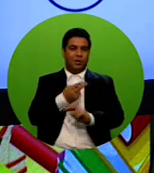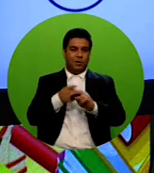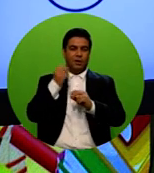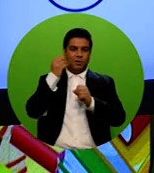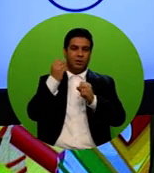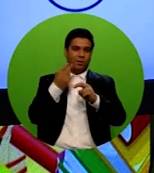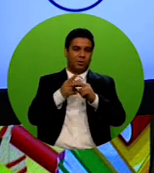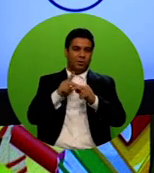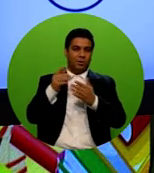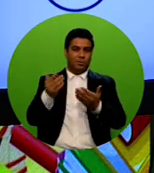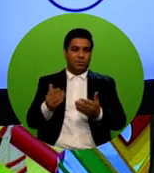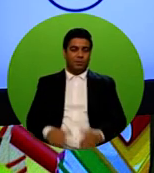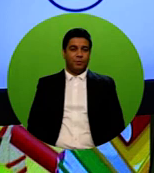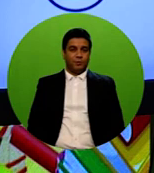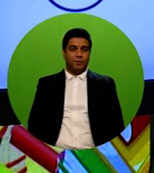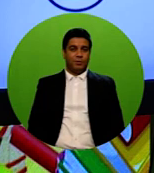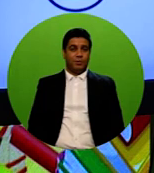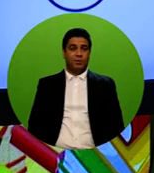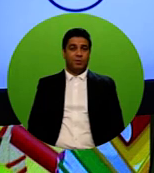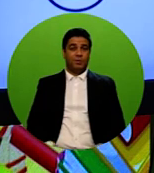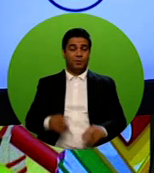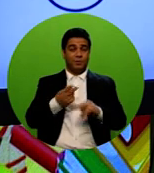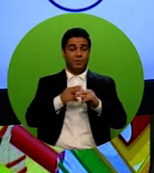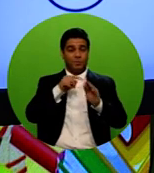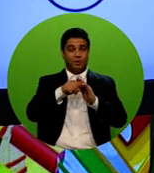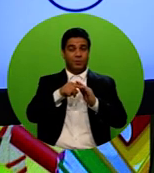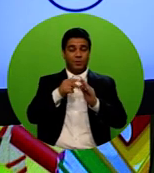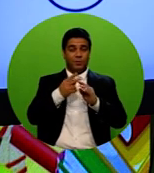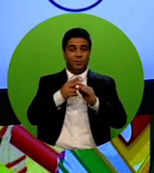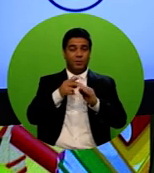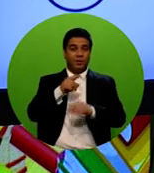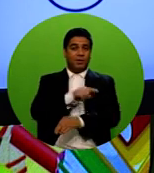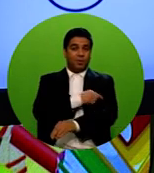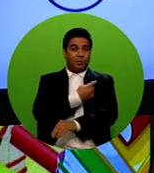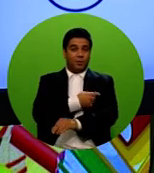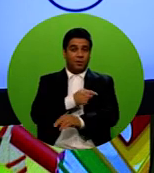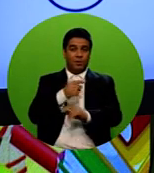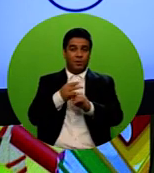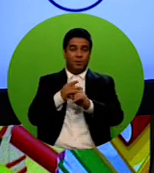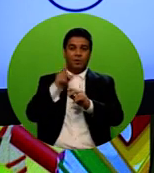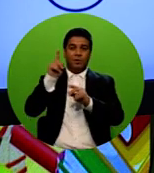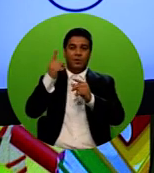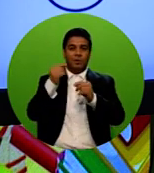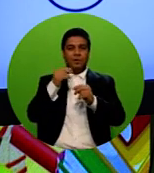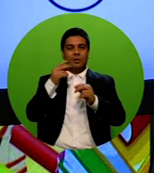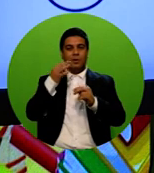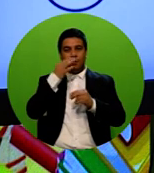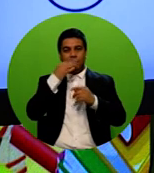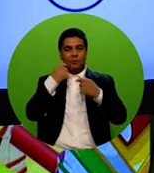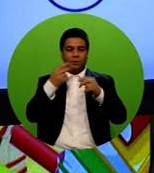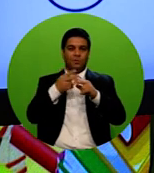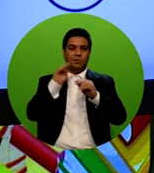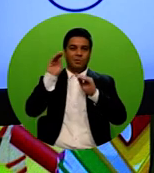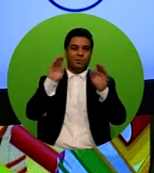oldimizga keltiramiz. Demak, mana bu belgi tibbiyot maskanlarida qo'llaniladigan